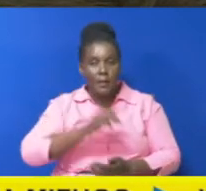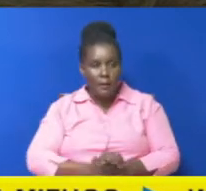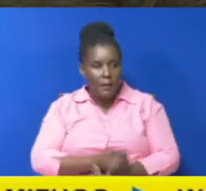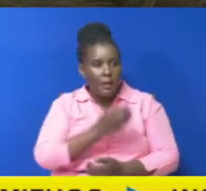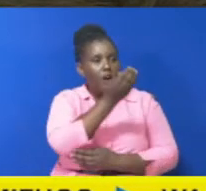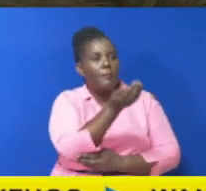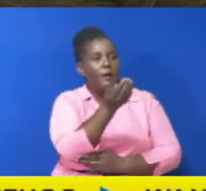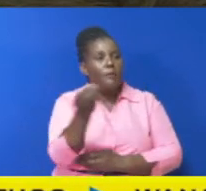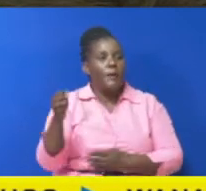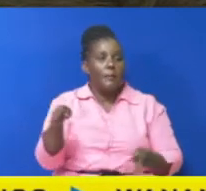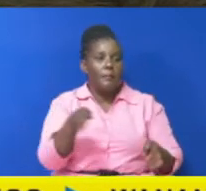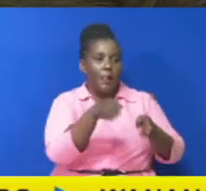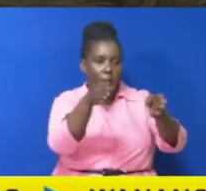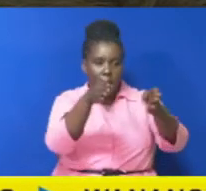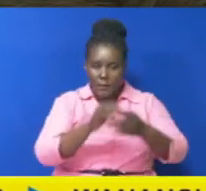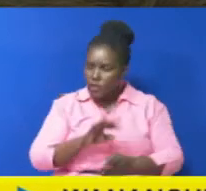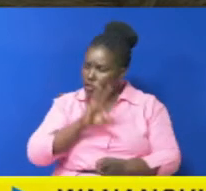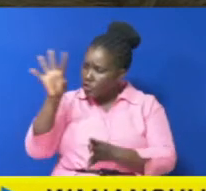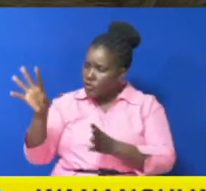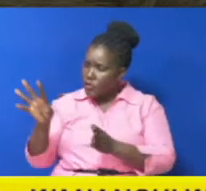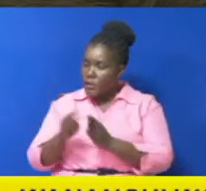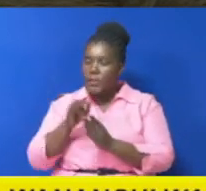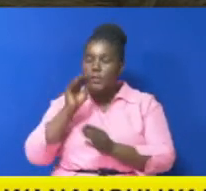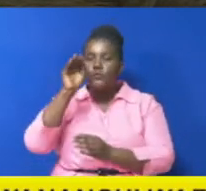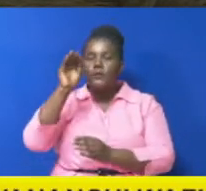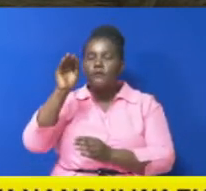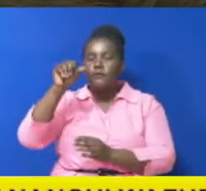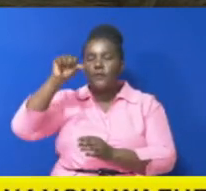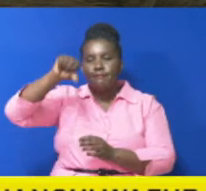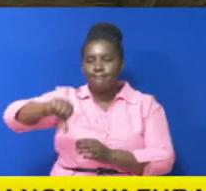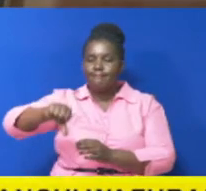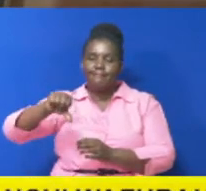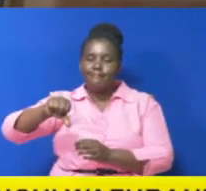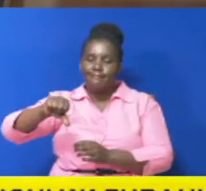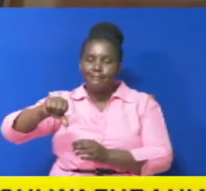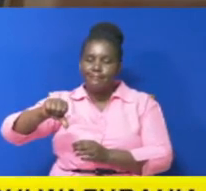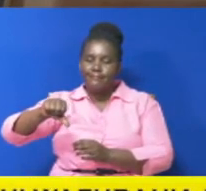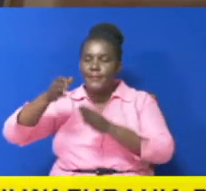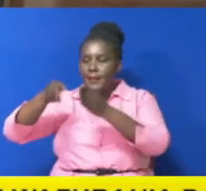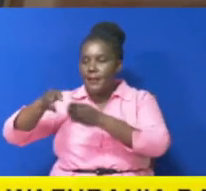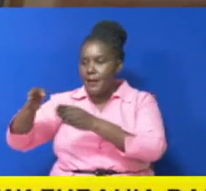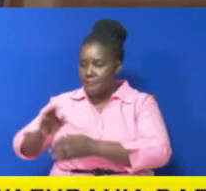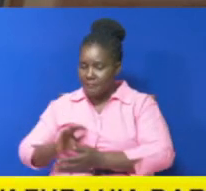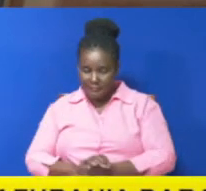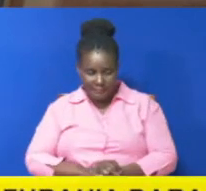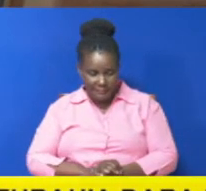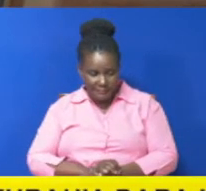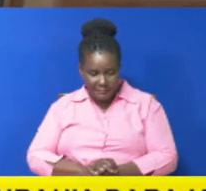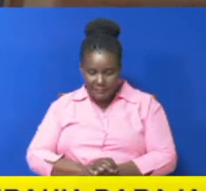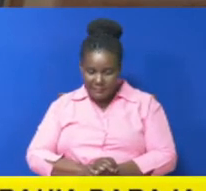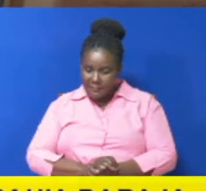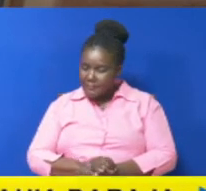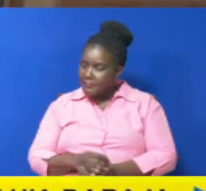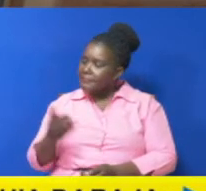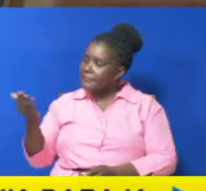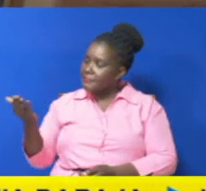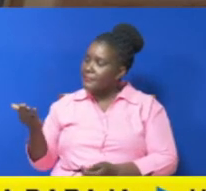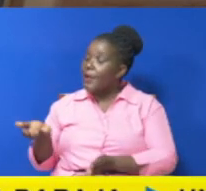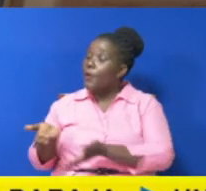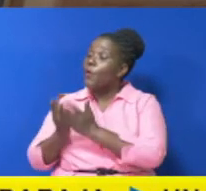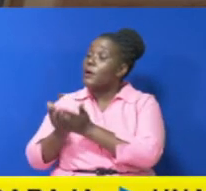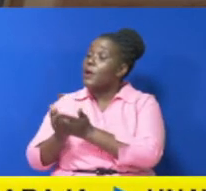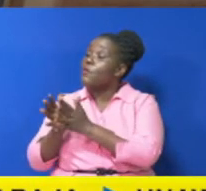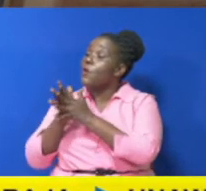kwa pamoja, kwa umoja wake, huo ni usafirishaji. Ninyi wadau TANAHUT, wadau ambao wakubwa wa kuzuia masuala